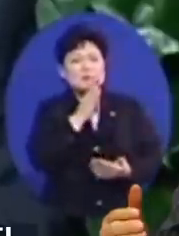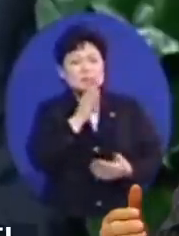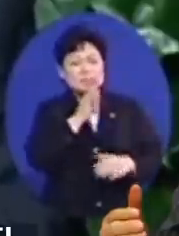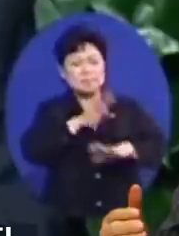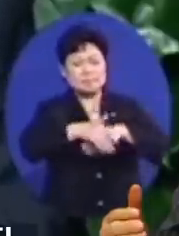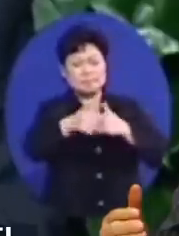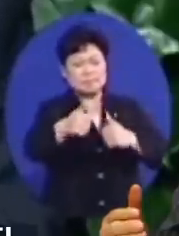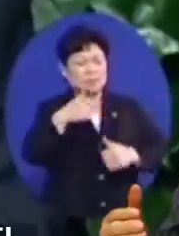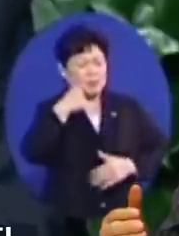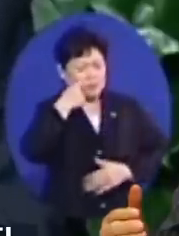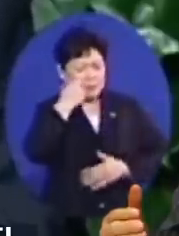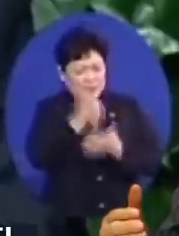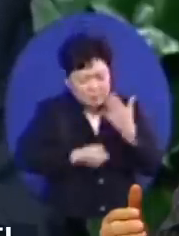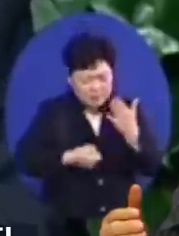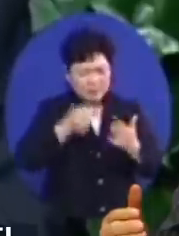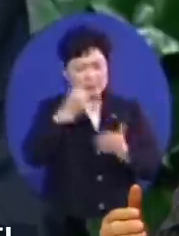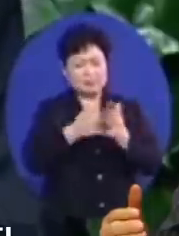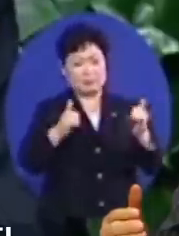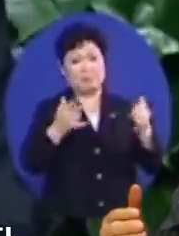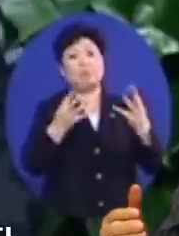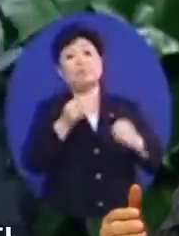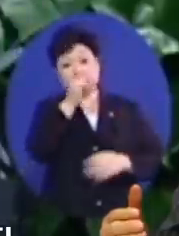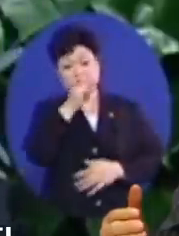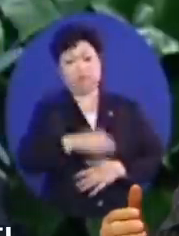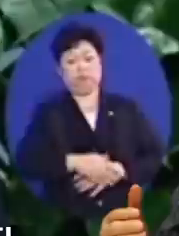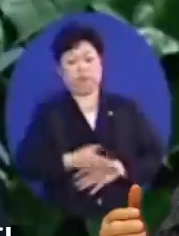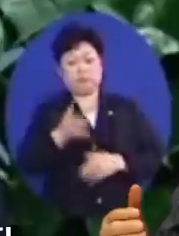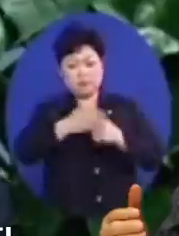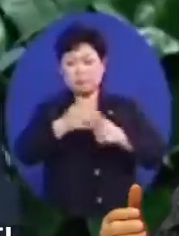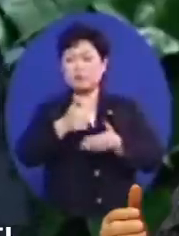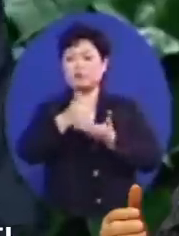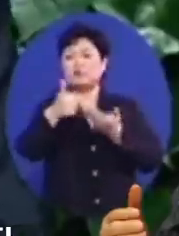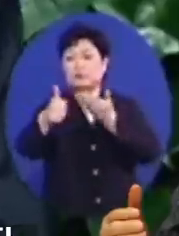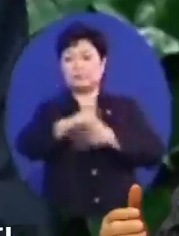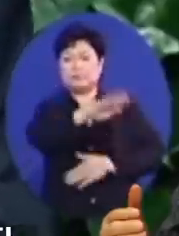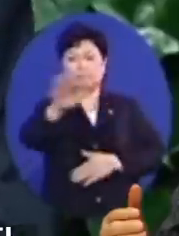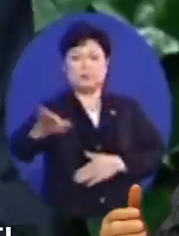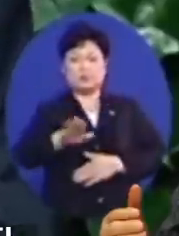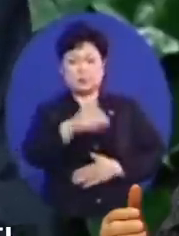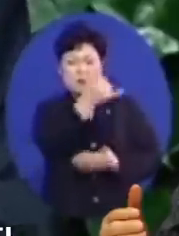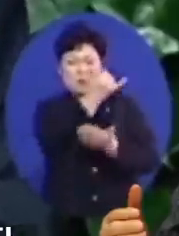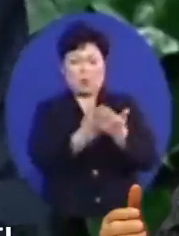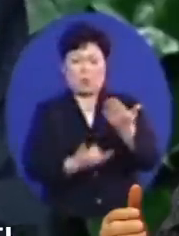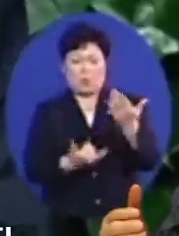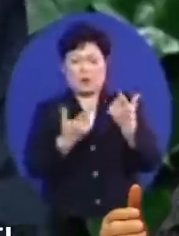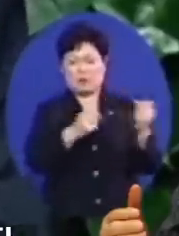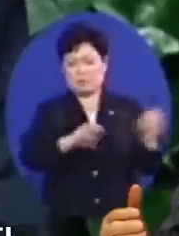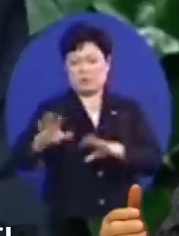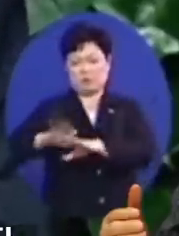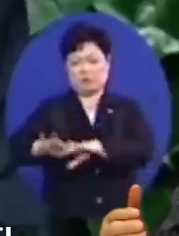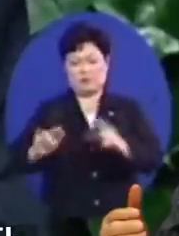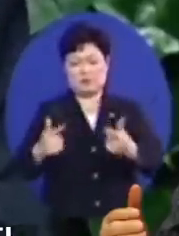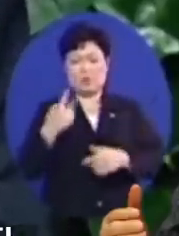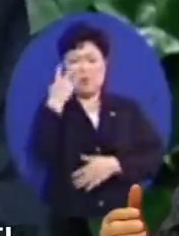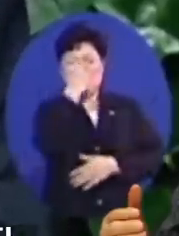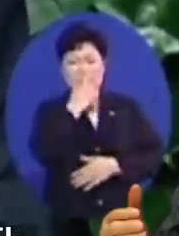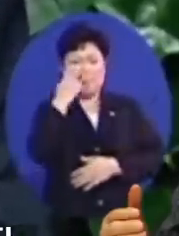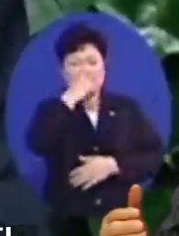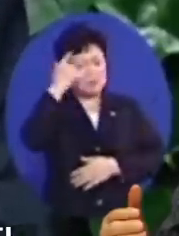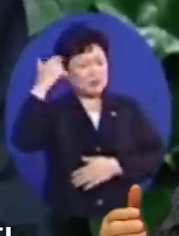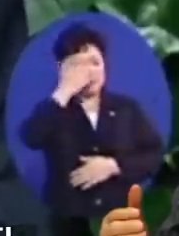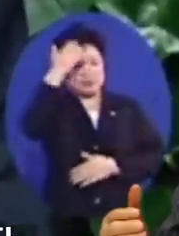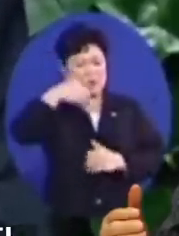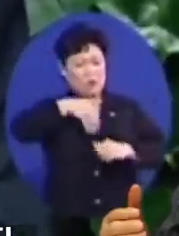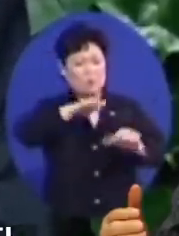합니까? 탄식하는 사람이 많지요. 그렇기 때문에 주님께서 우리를 고아와 같이 버려놓지 않고 보혜사 성령을